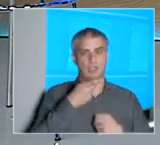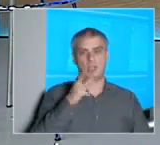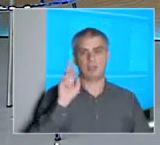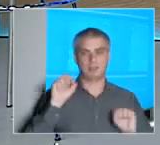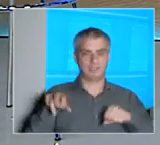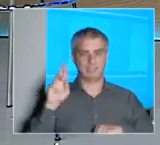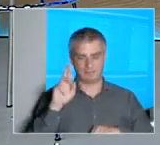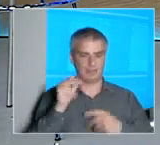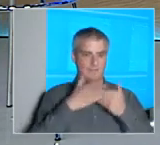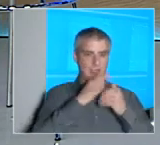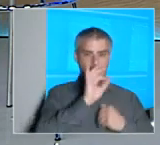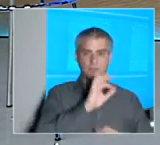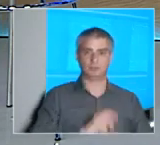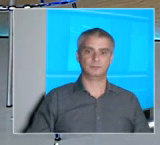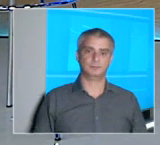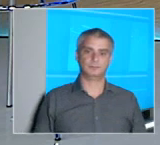רובי ריבלין לרעייתו.